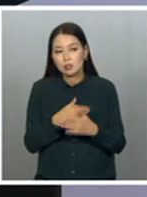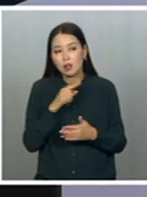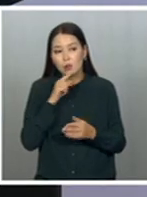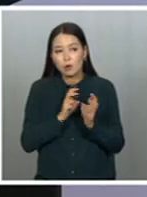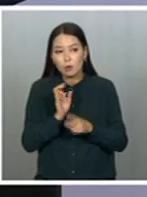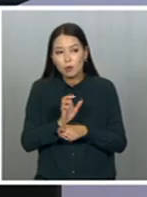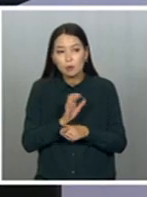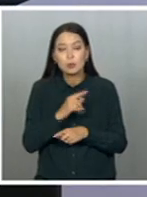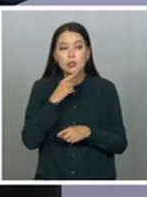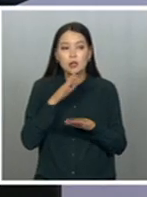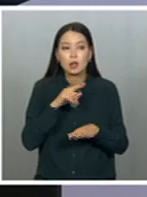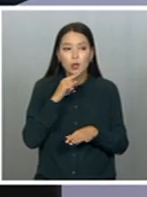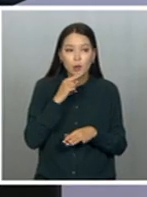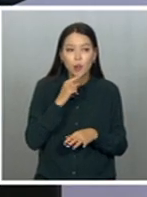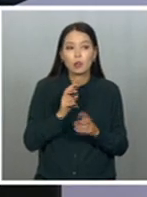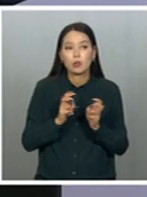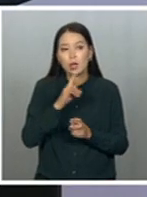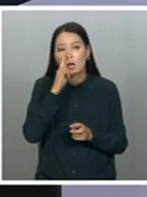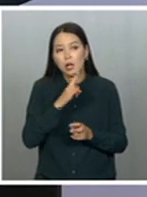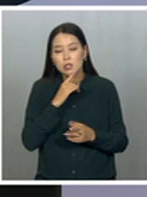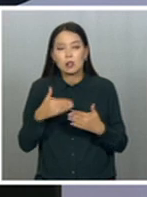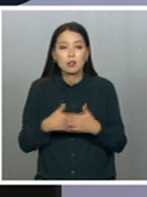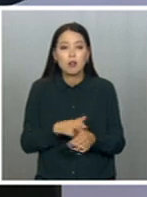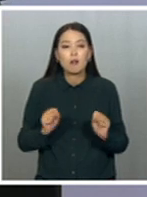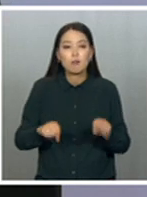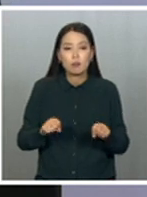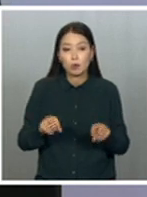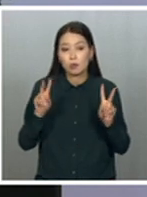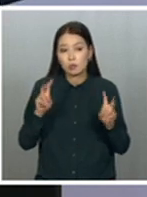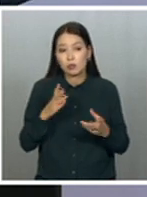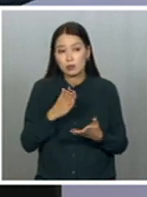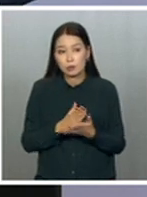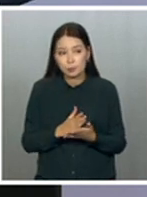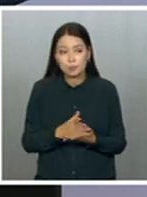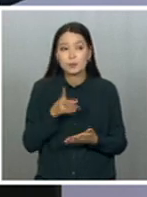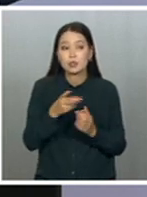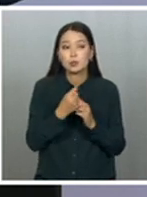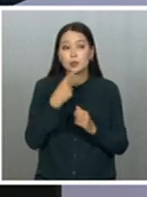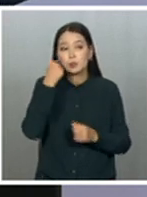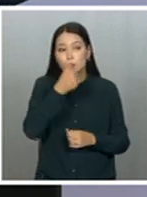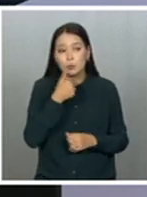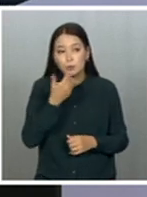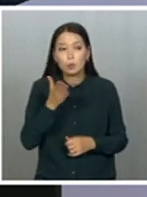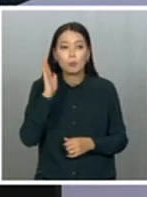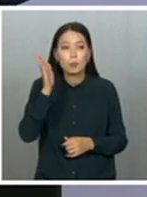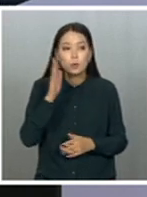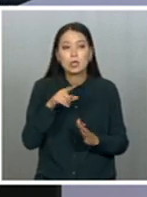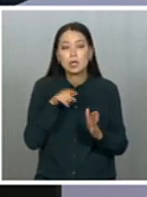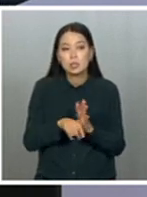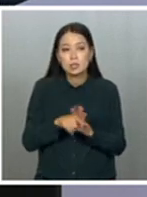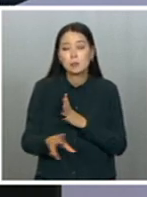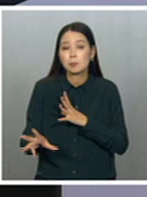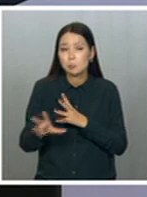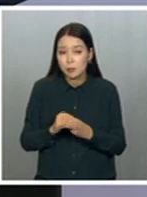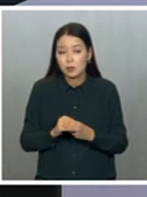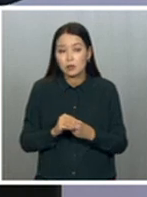өрлеу, Қазақстанның жаңа мүмкіндіктері деп аталды. 2011 жыл болашақтың іргесін бірге қалаймыз